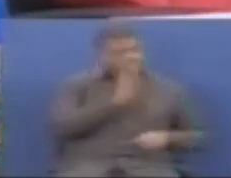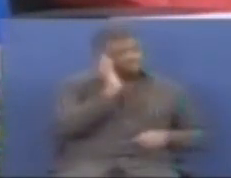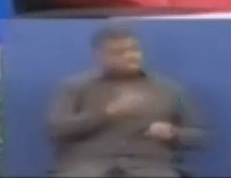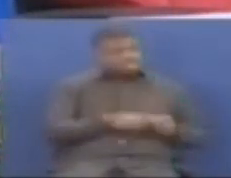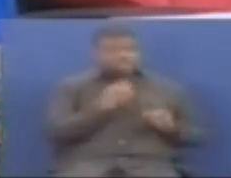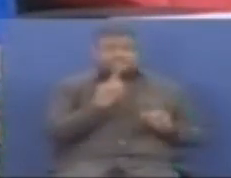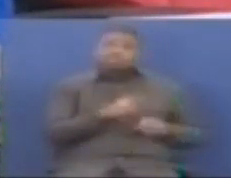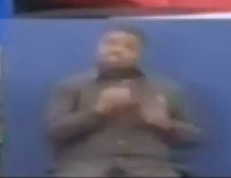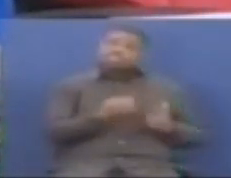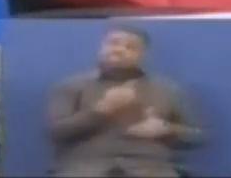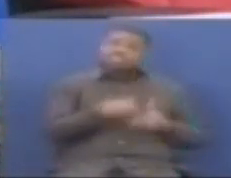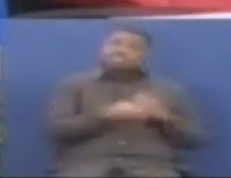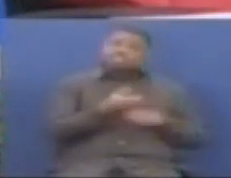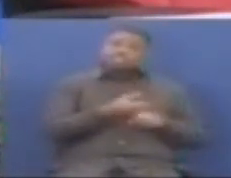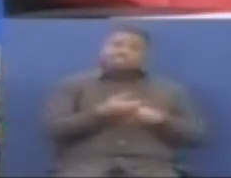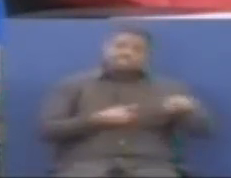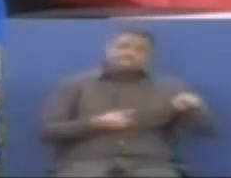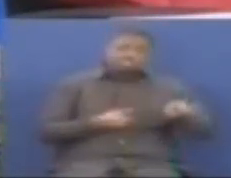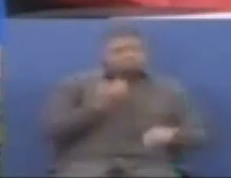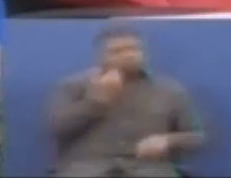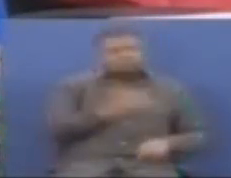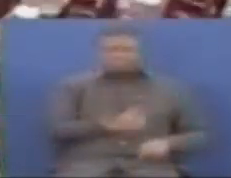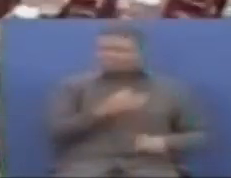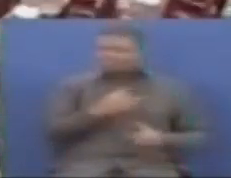tamko gani kwenye kijiji hiki cha muhimu sana?